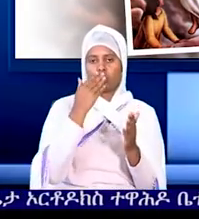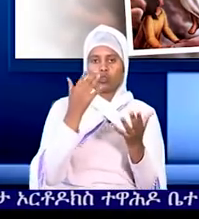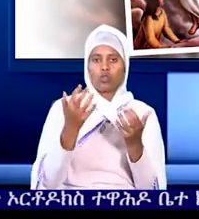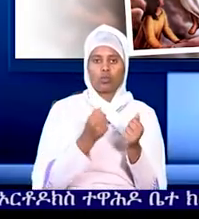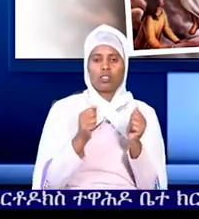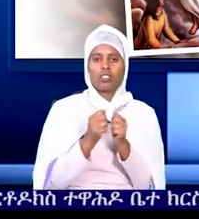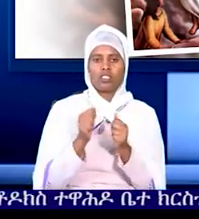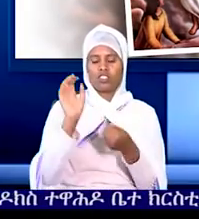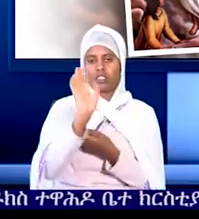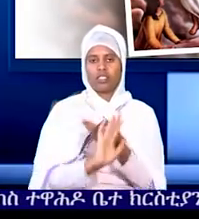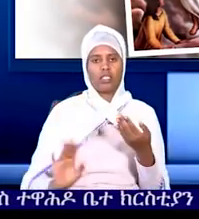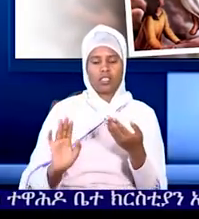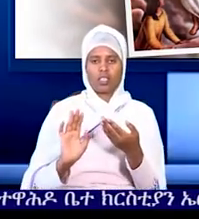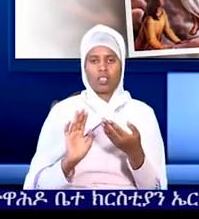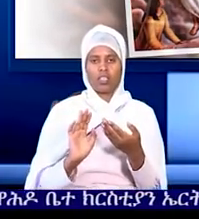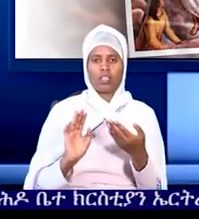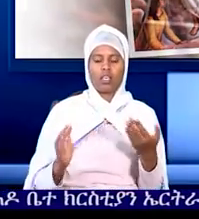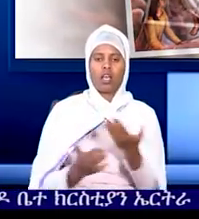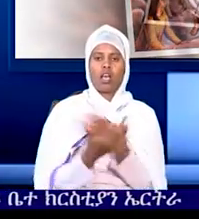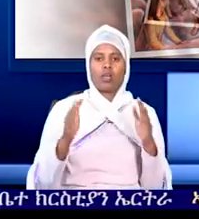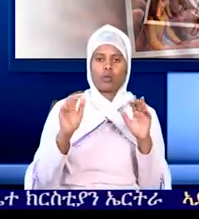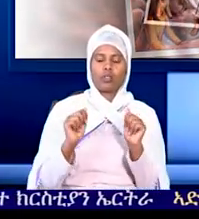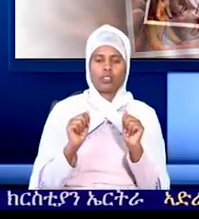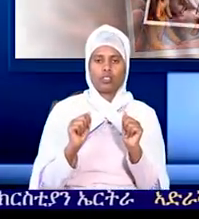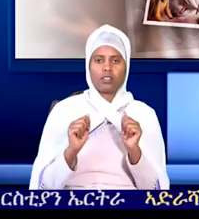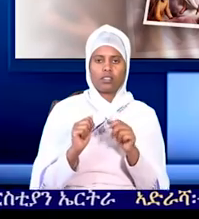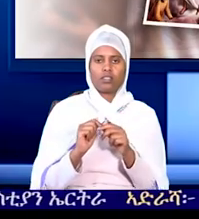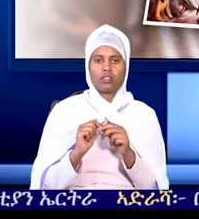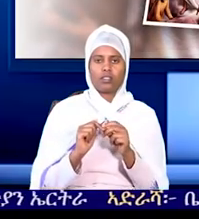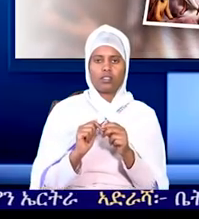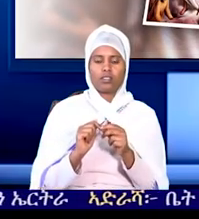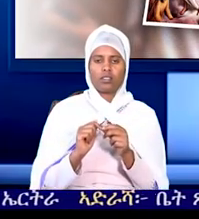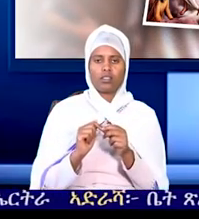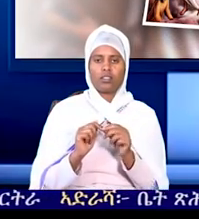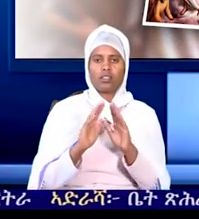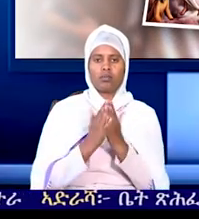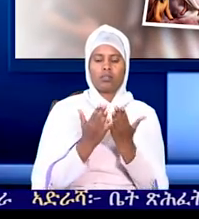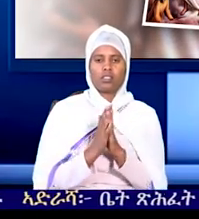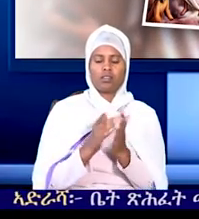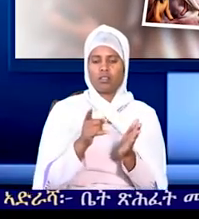ኩሉ ኣብ ቅድመይ እኳ እንተዓረገ ንሕጂ ደድሕነካ ኣይኮነን።